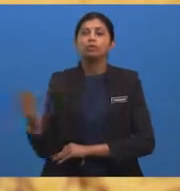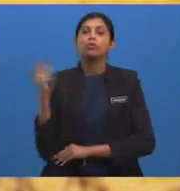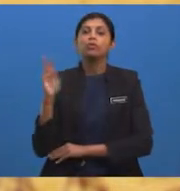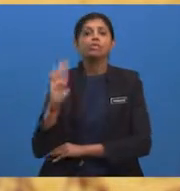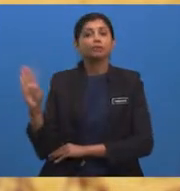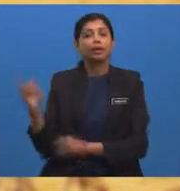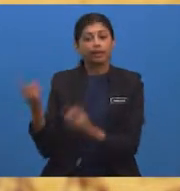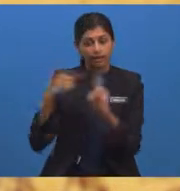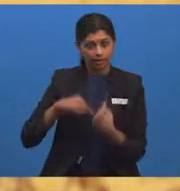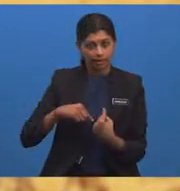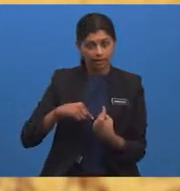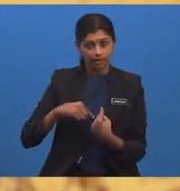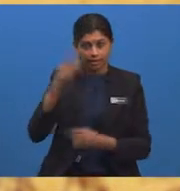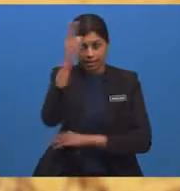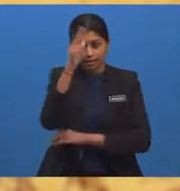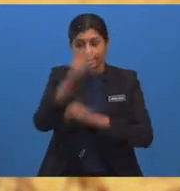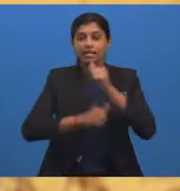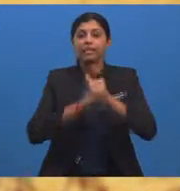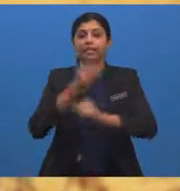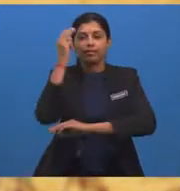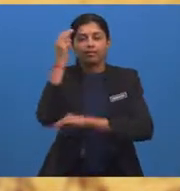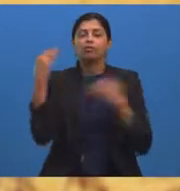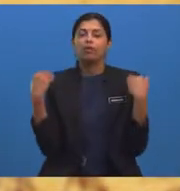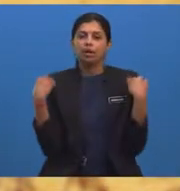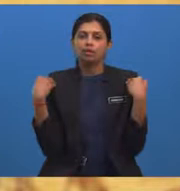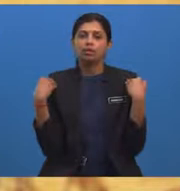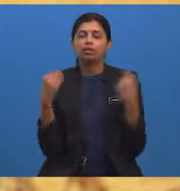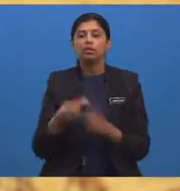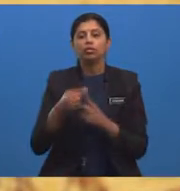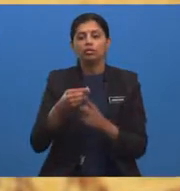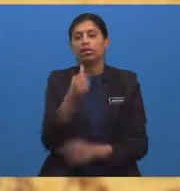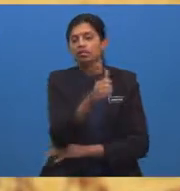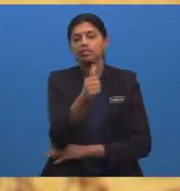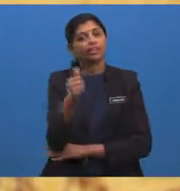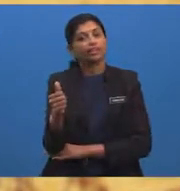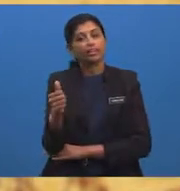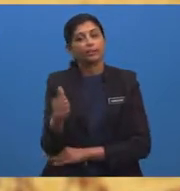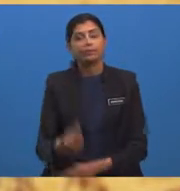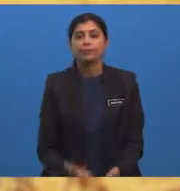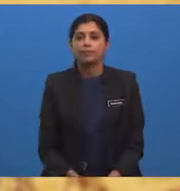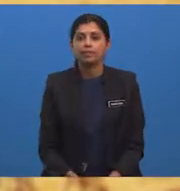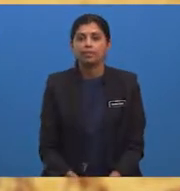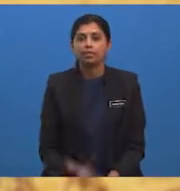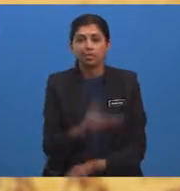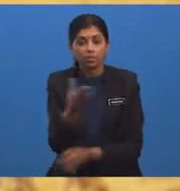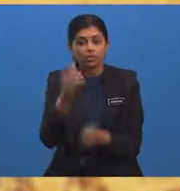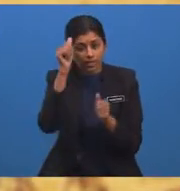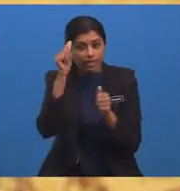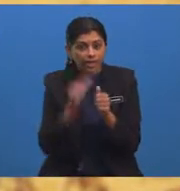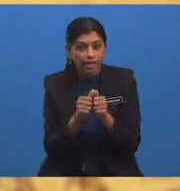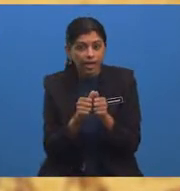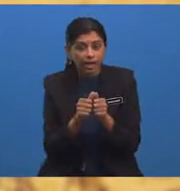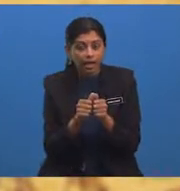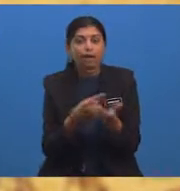Alam Melayu telah memiliki keunikan warisan tersendiri. Masihkah murid-murid ingat di antara